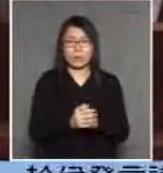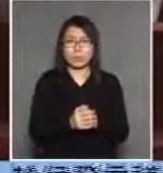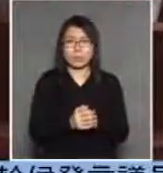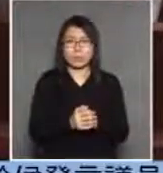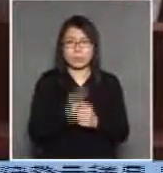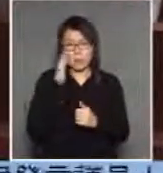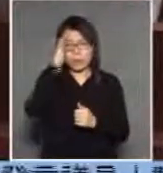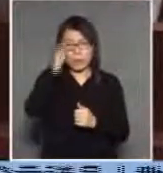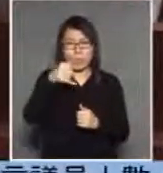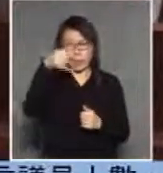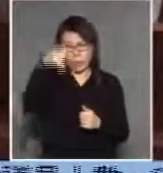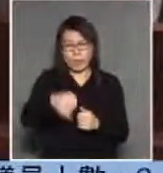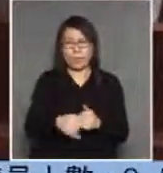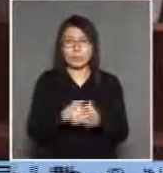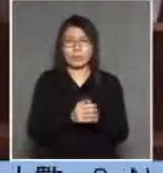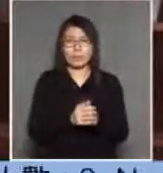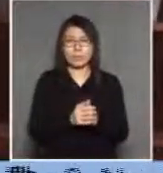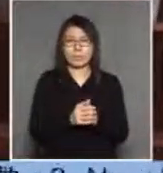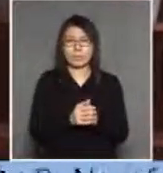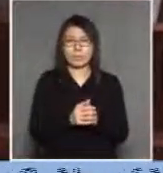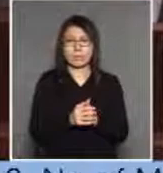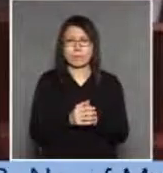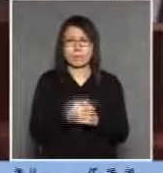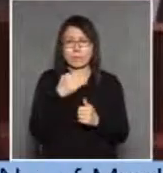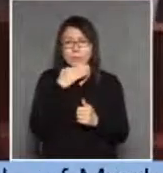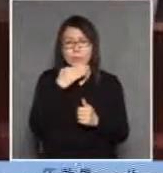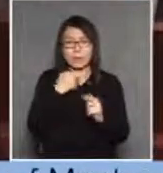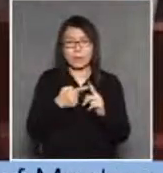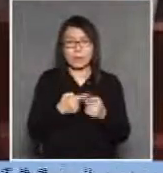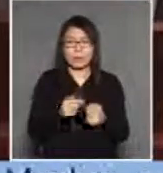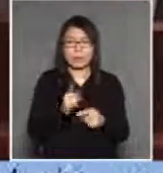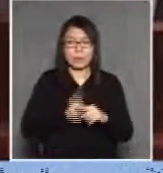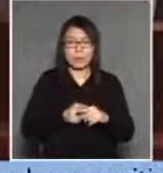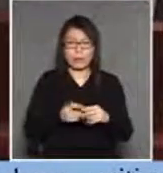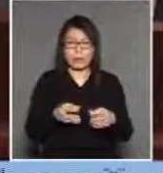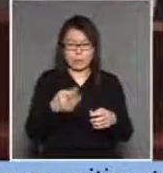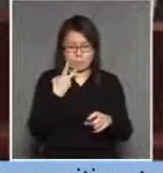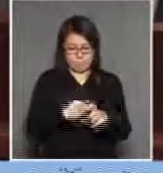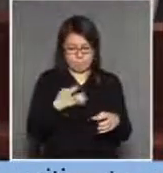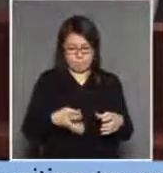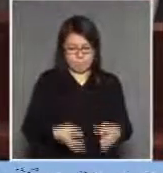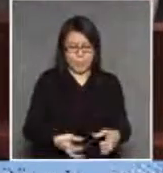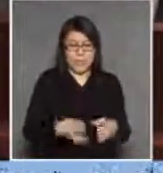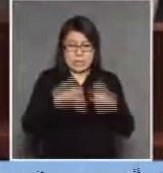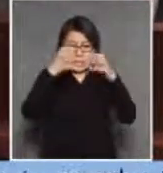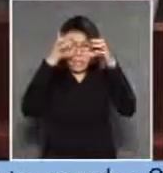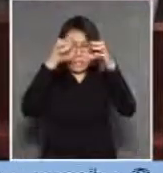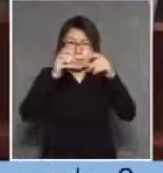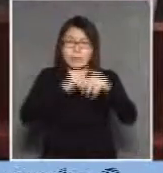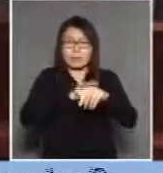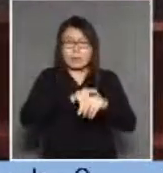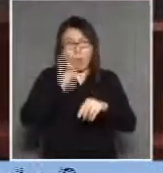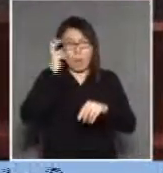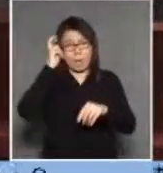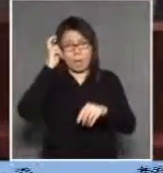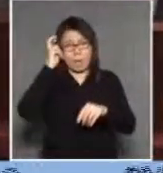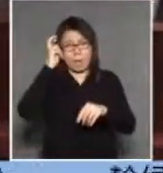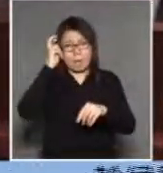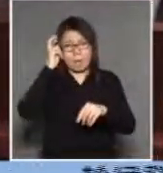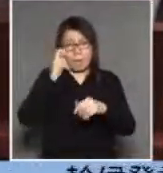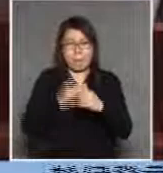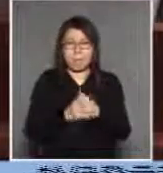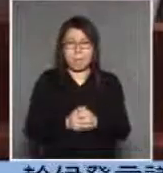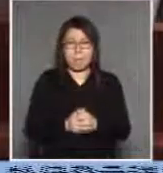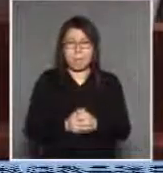我希望下一次年輕人如果佢拎起磚頭嘅時， Next time when young people pick up